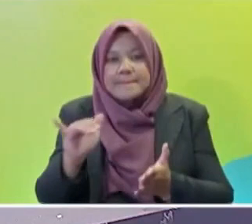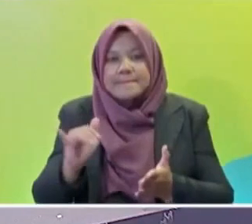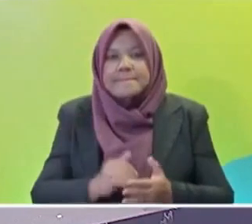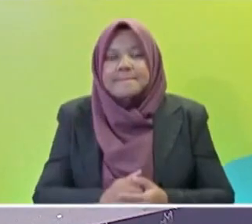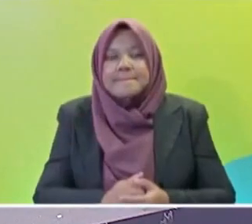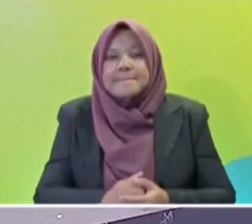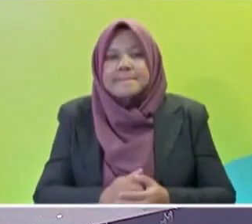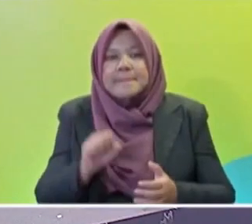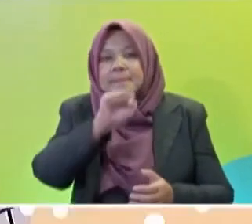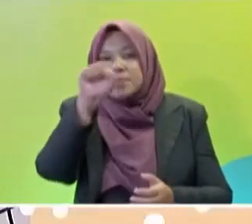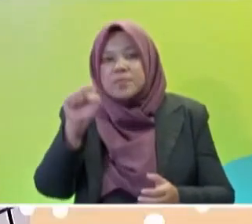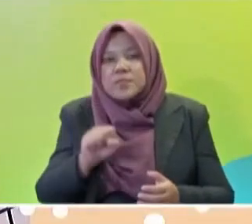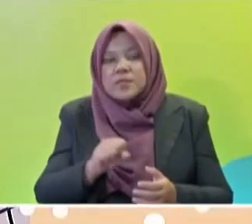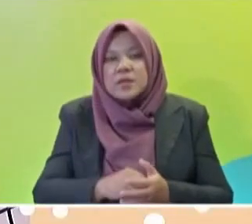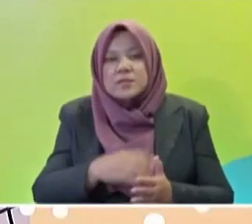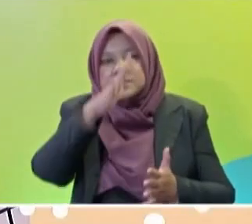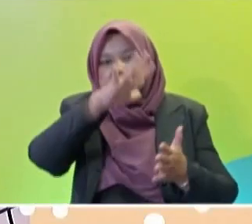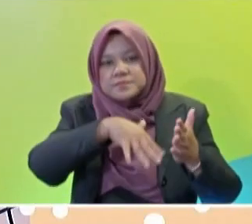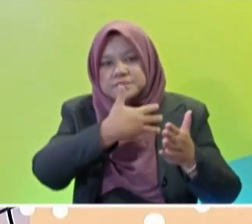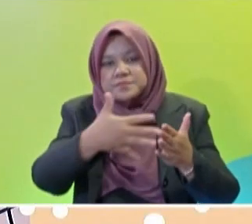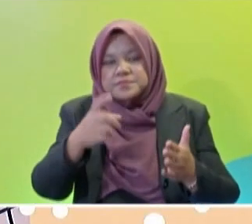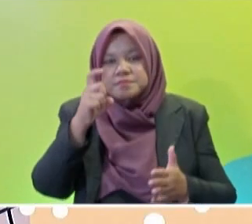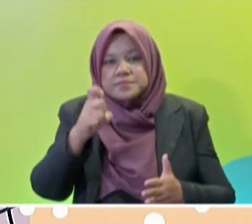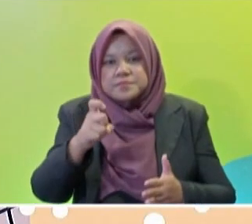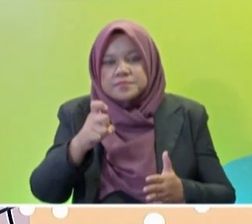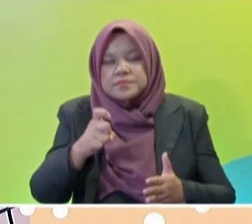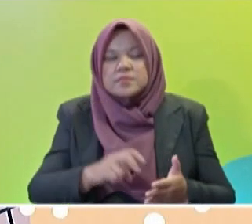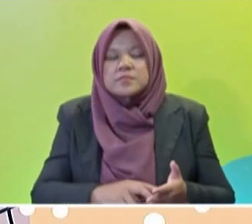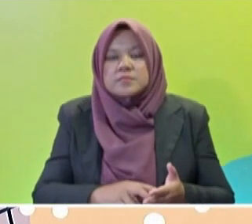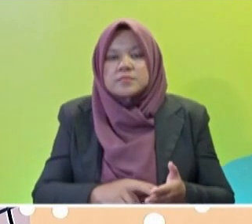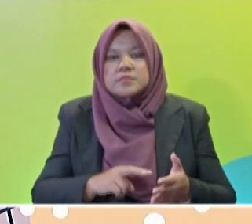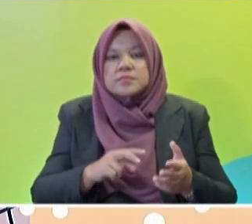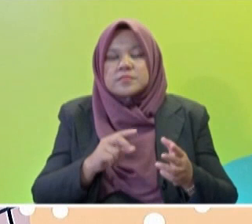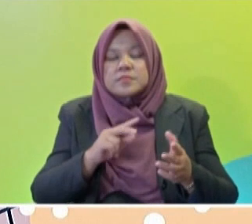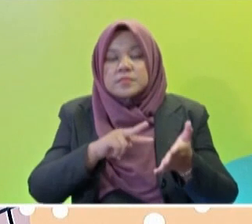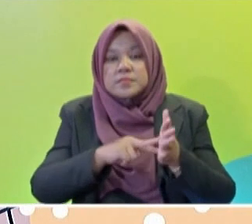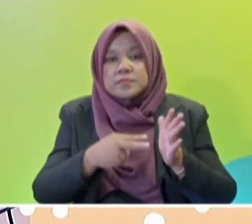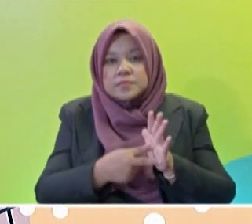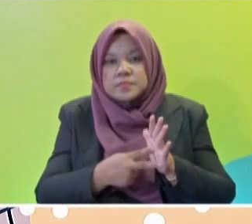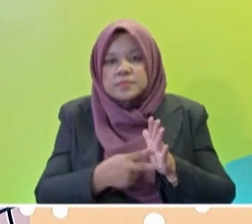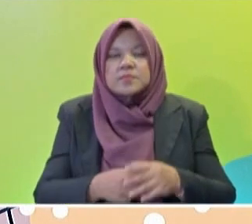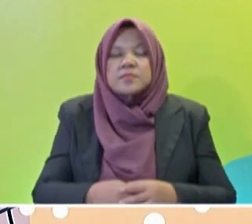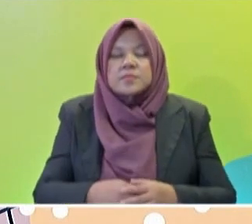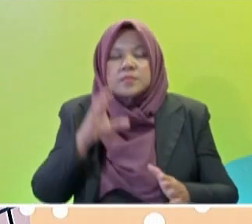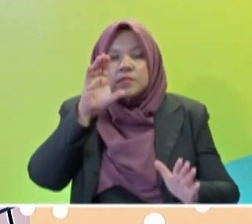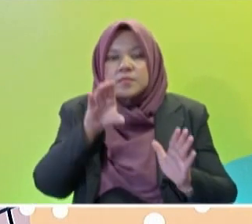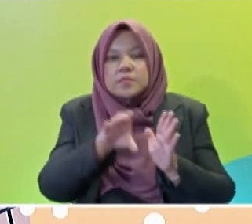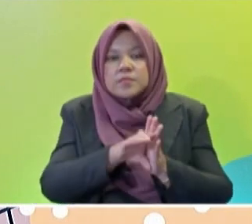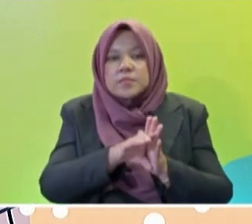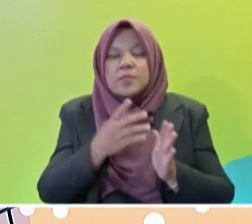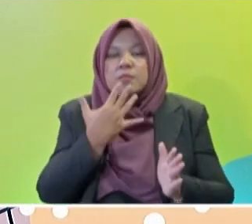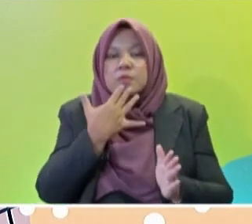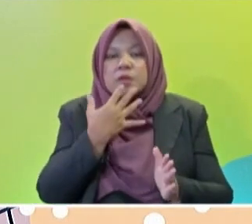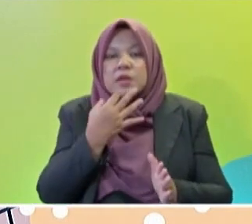terlihat soalnya seterusnya jadwal x menunjukkan istilah yang digunakan bagi menggambarkan warna dan fungsinya